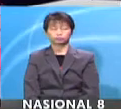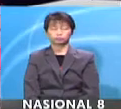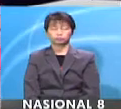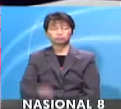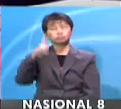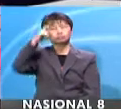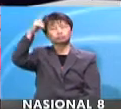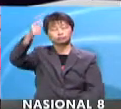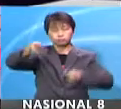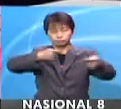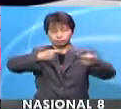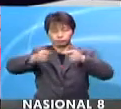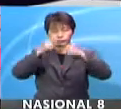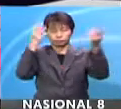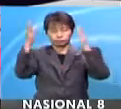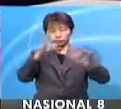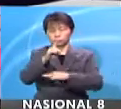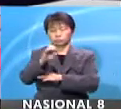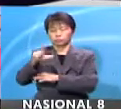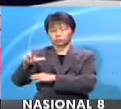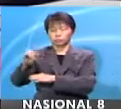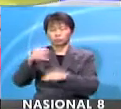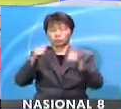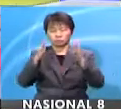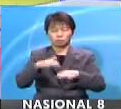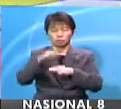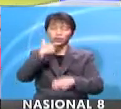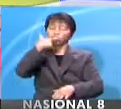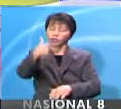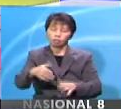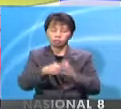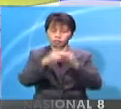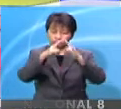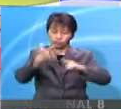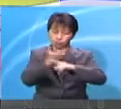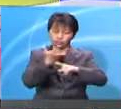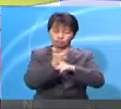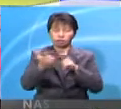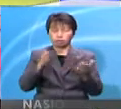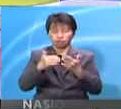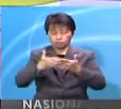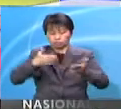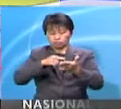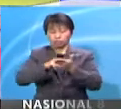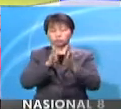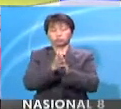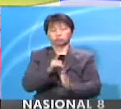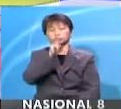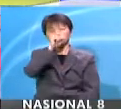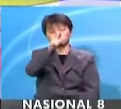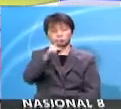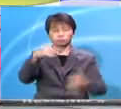impian pengendali skuad kebangsaan adalah Saleh untuk bersama pemainnya lebih lama dalam camp latihan pusat berbanding sebelum ini menjadi kenyataan